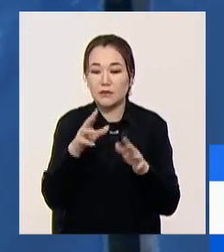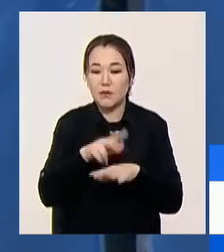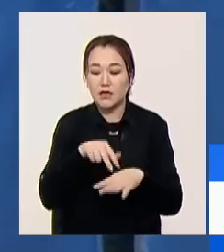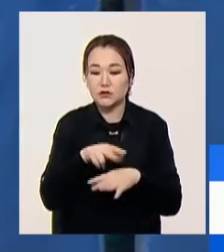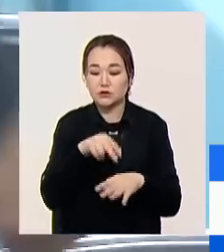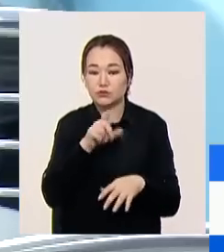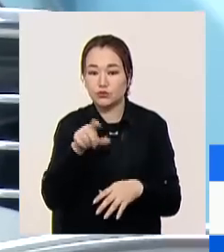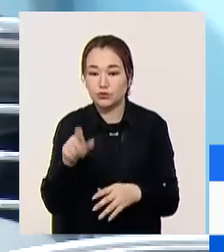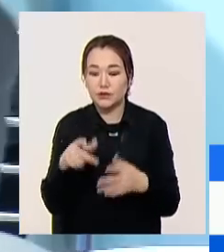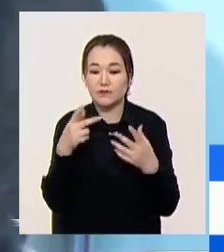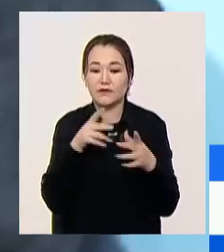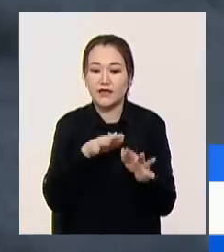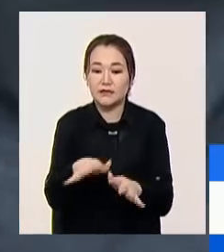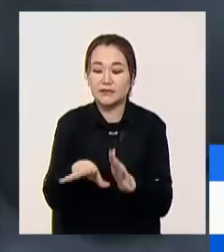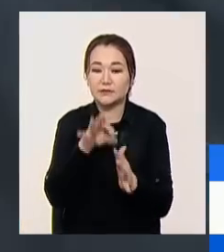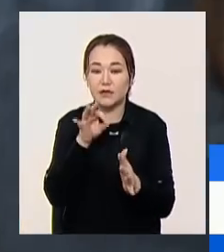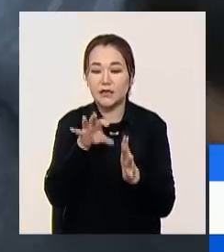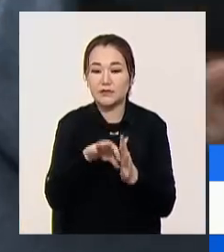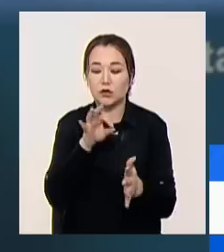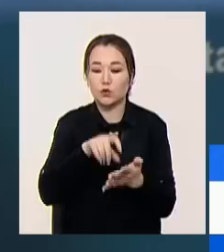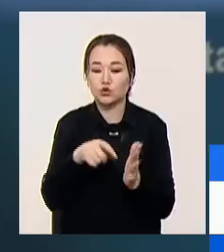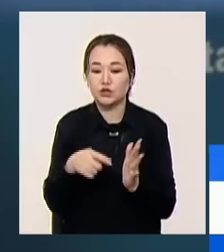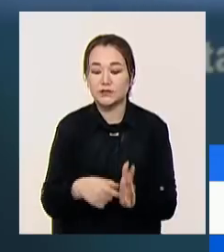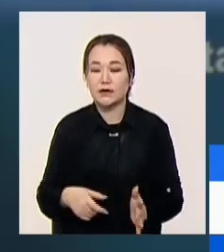правоохранительных органов в деятельность избирательных участков.